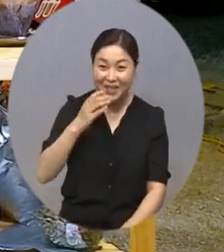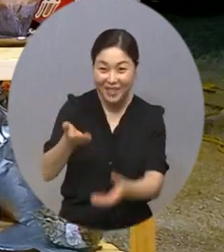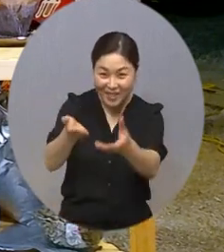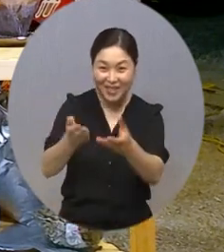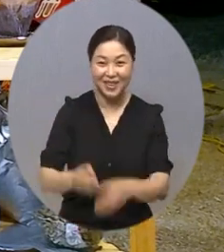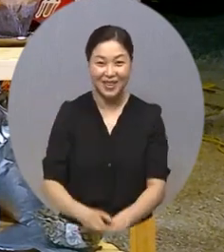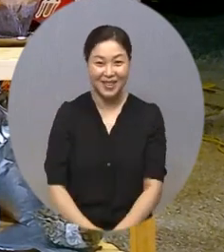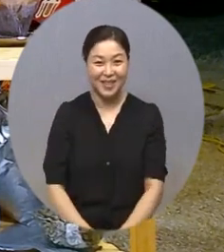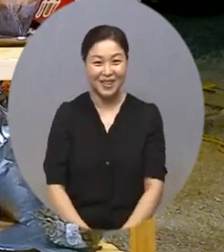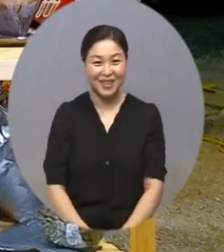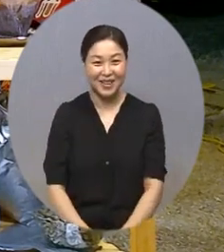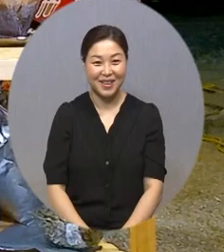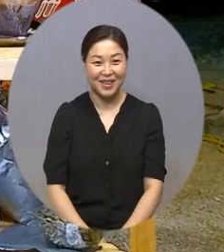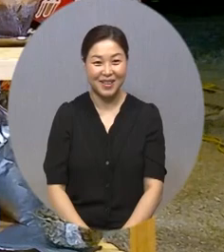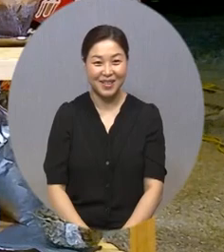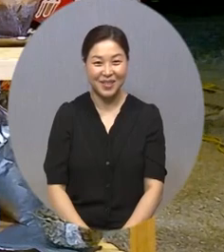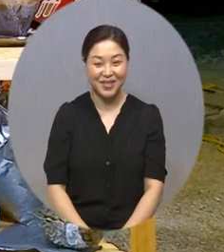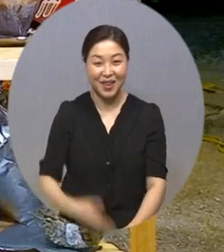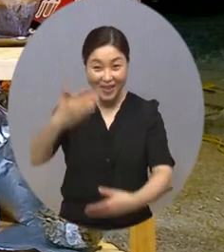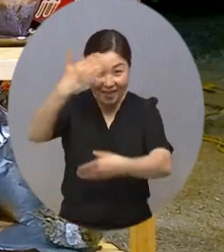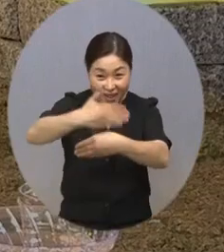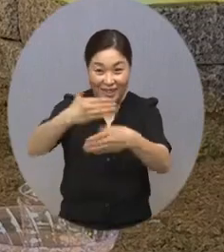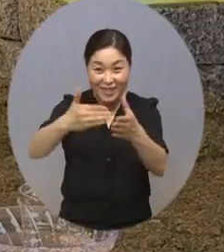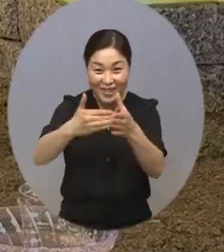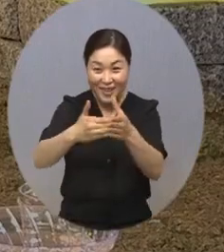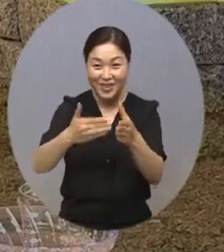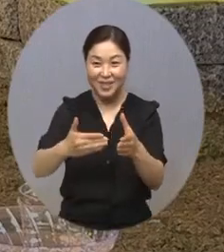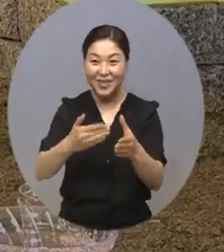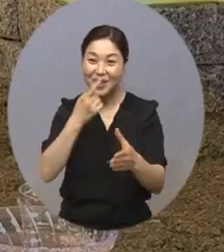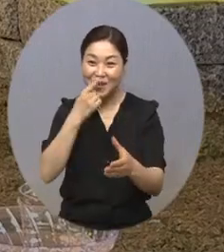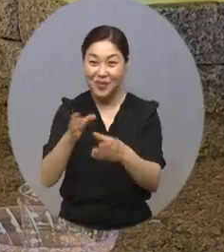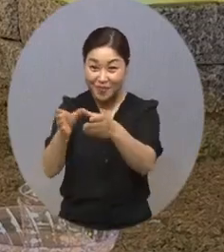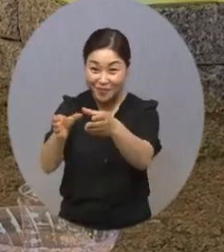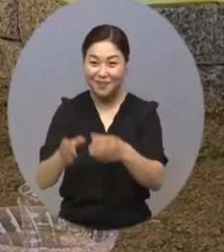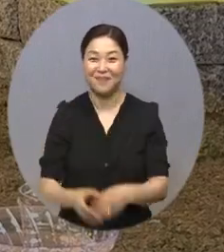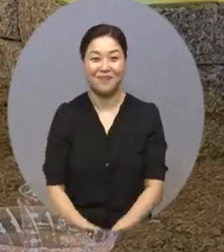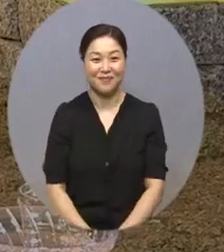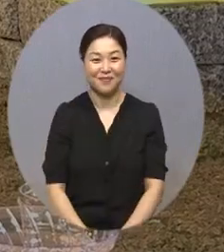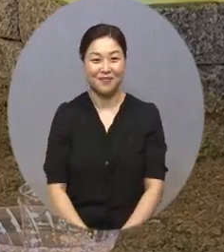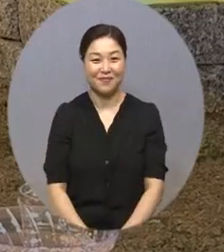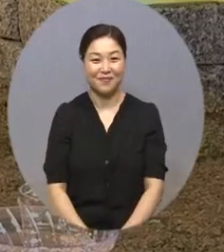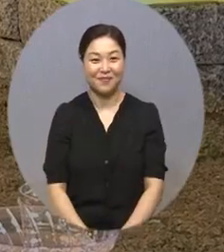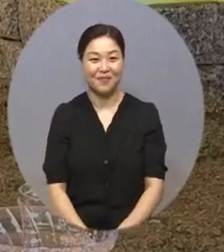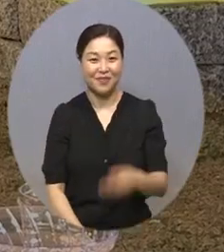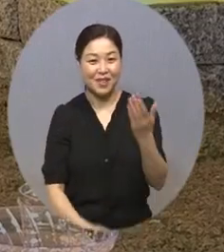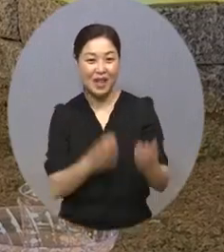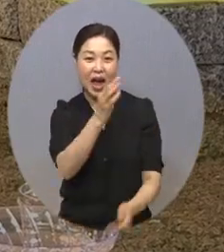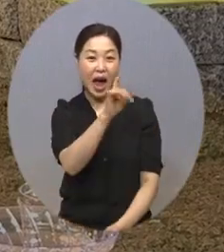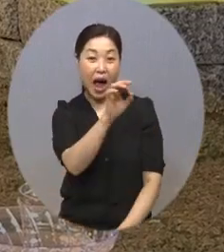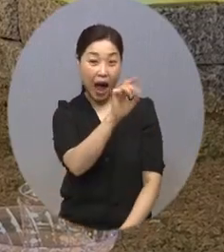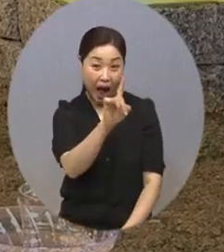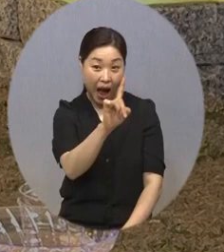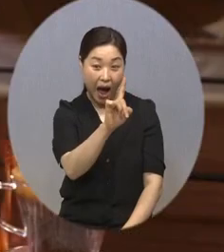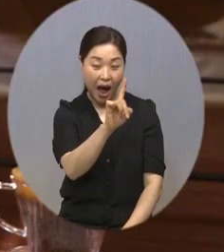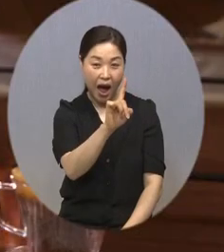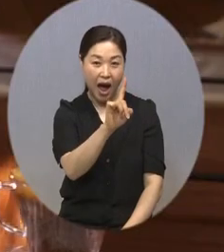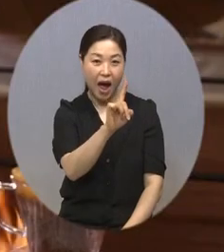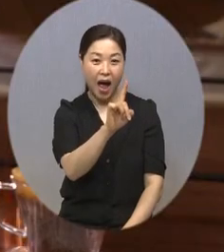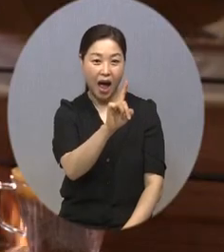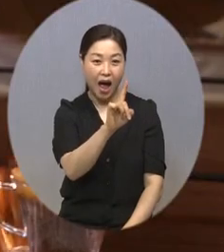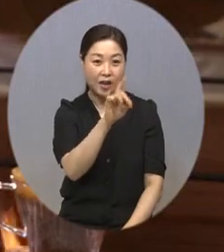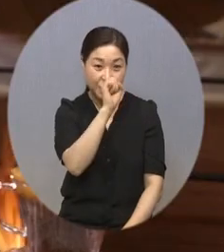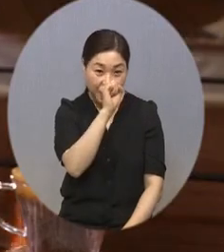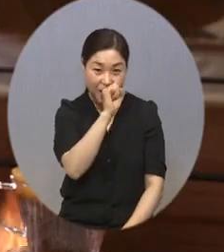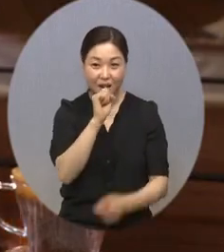그저 감사하고 할까요 9 이씨는 으 아 좋아하세요 태안 좋아 3 저는 무조건